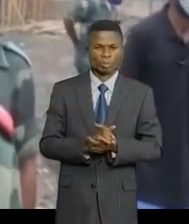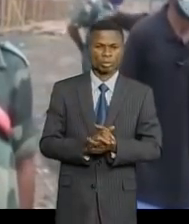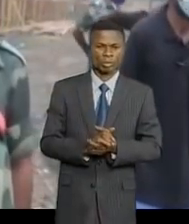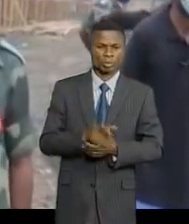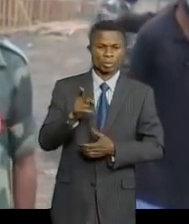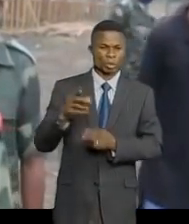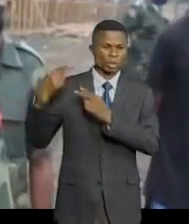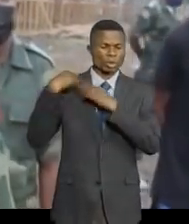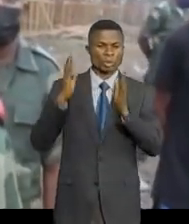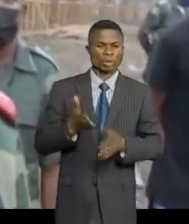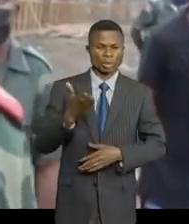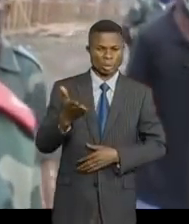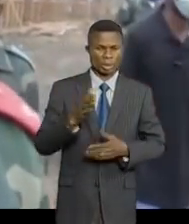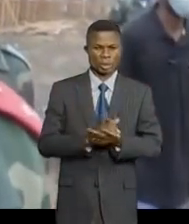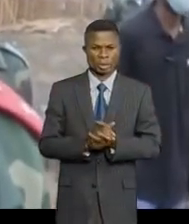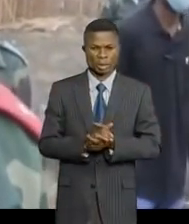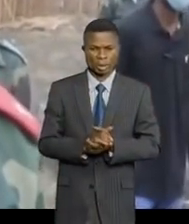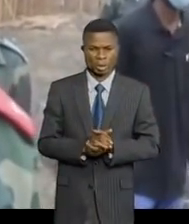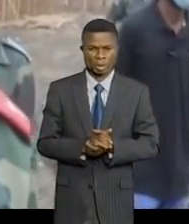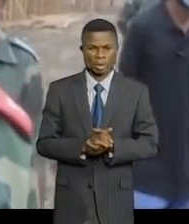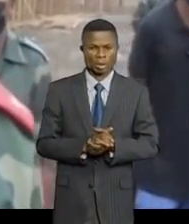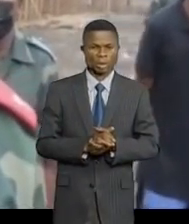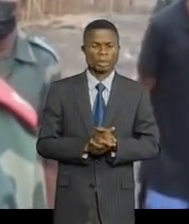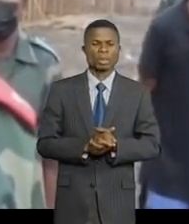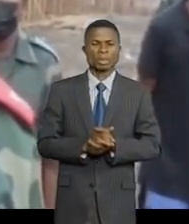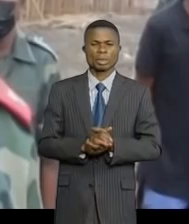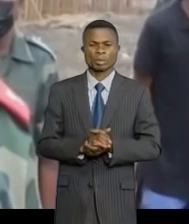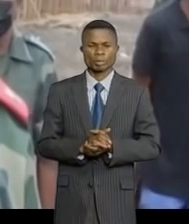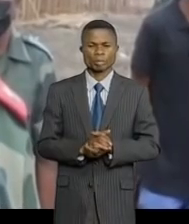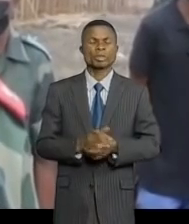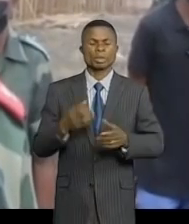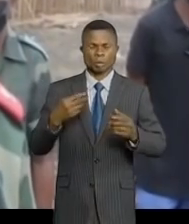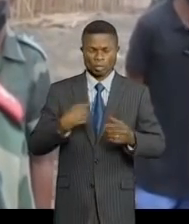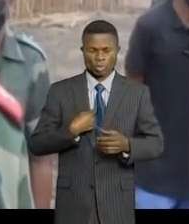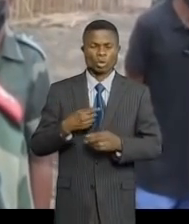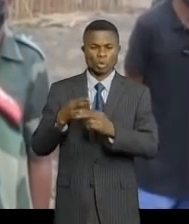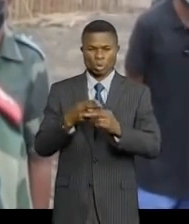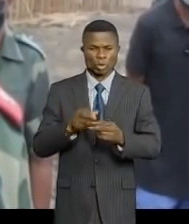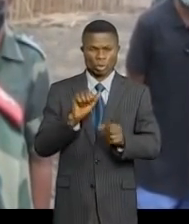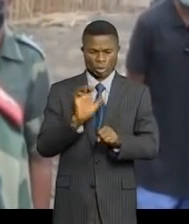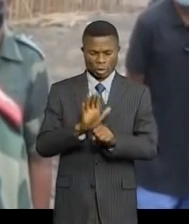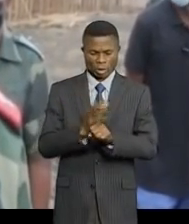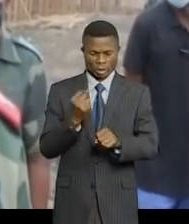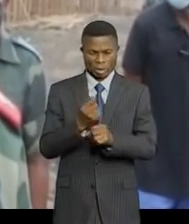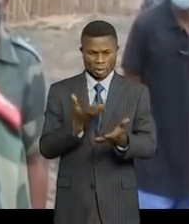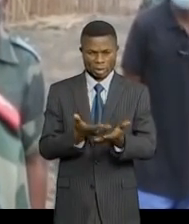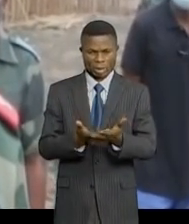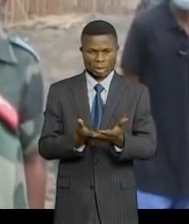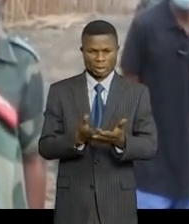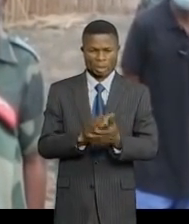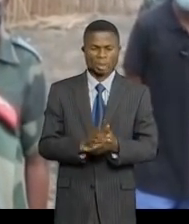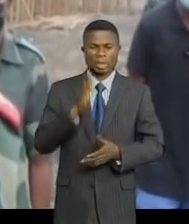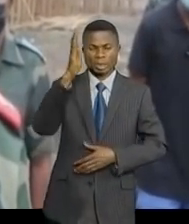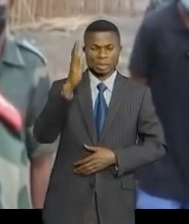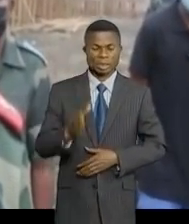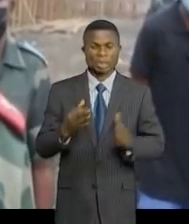prévu que nous puissions ériger 1000 abris ménagers. Bon, en fait, nous sommes déjà à